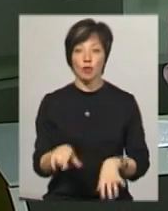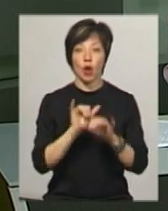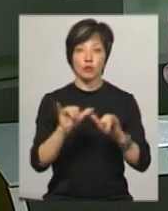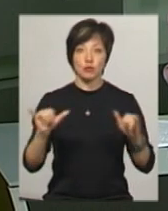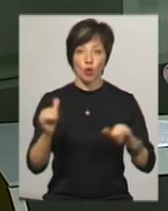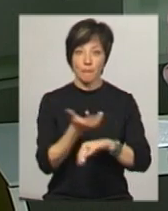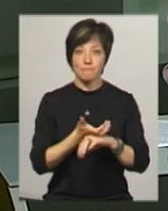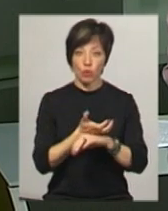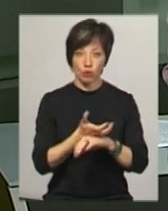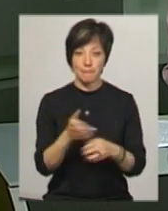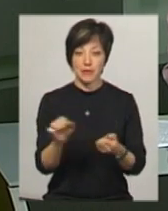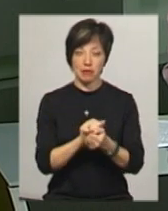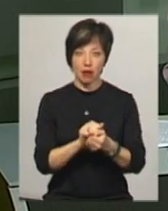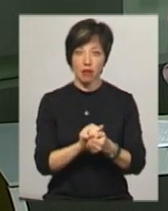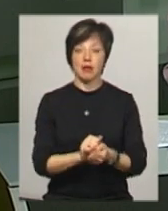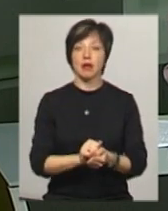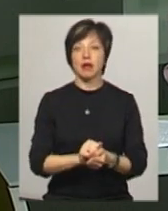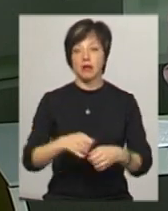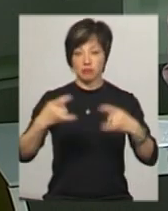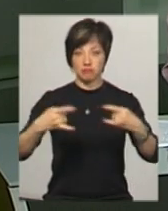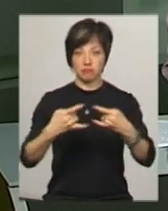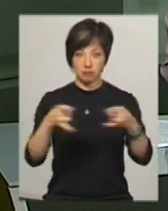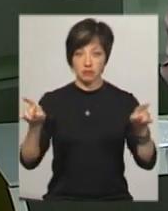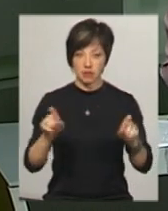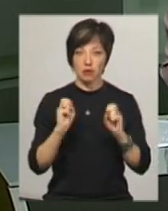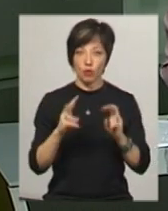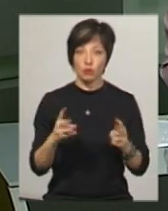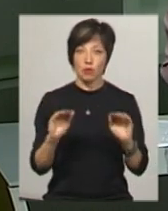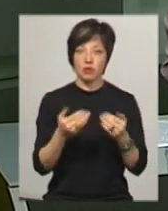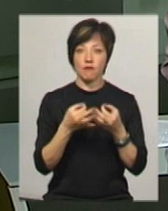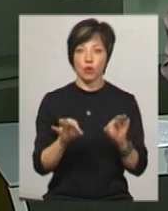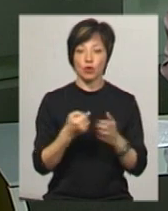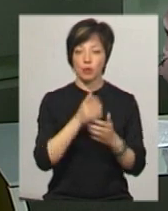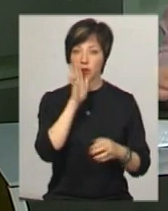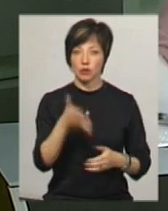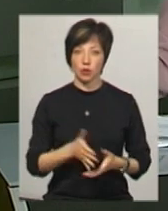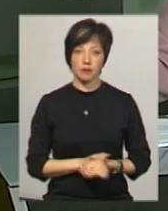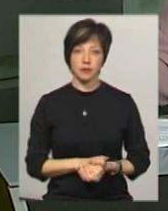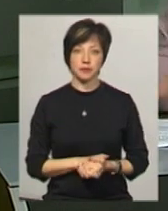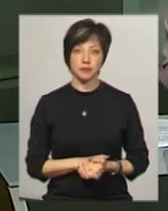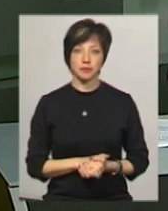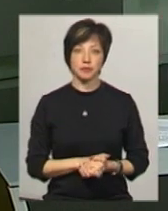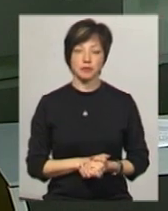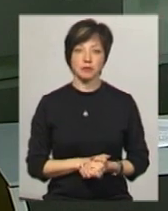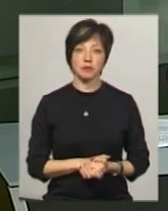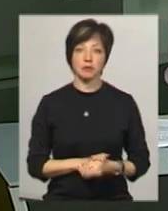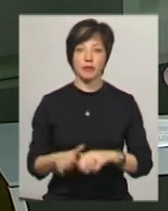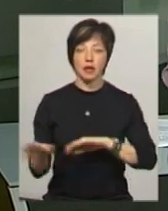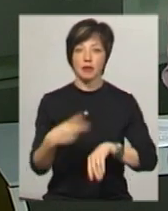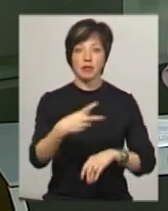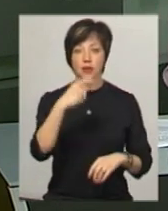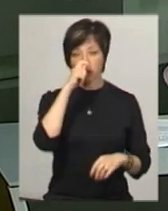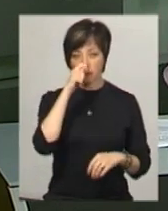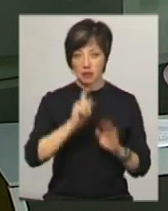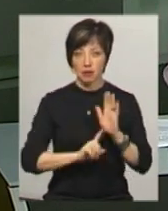розповсюджувала порнографічні матеріали на відеоборді, загрожує обмеження волі строком до 5 років. З 20